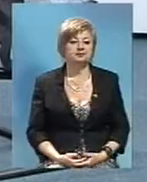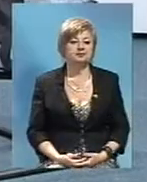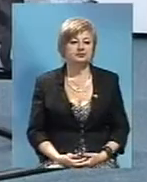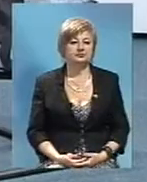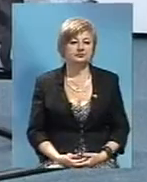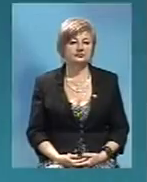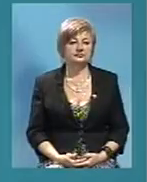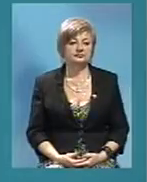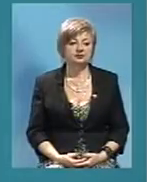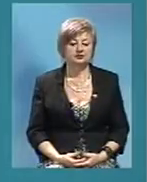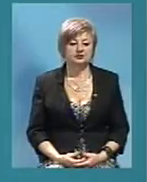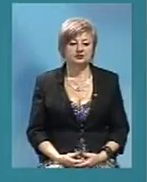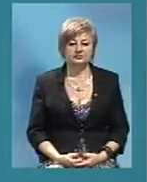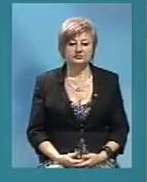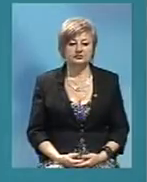екран.